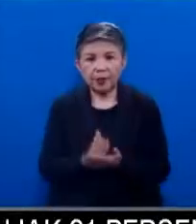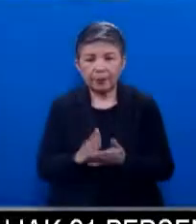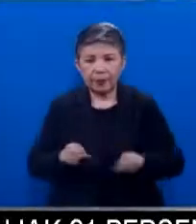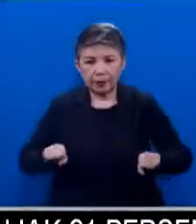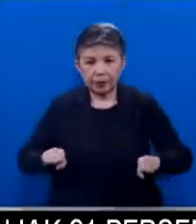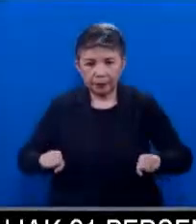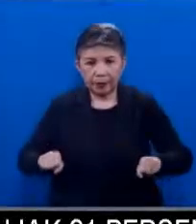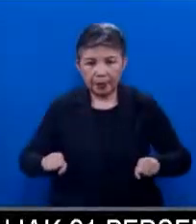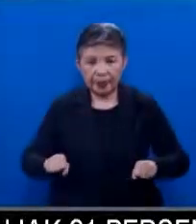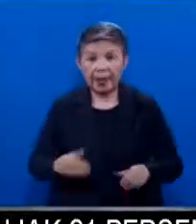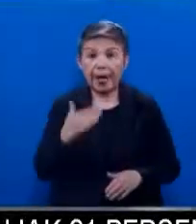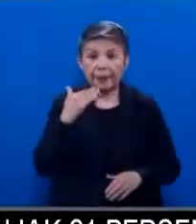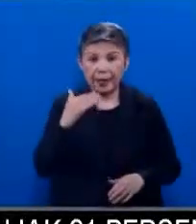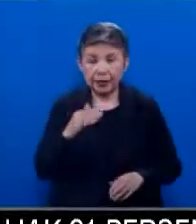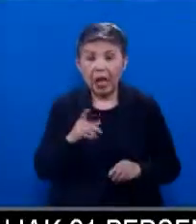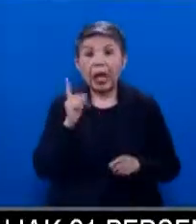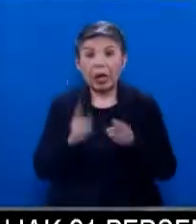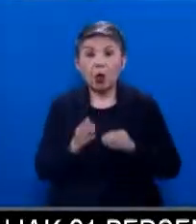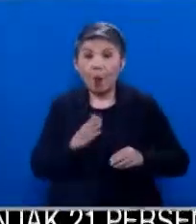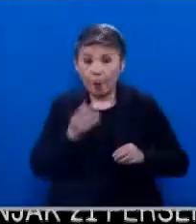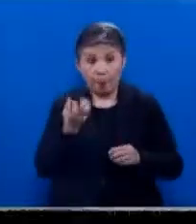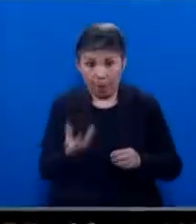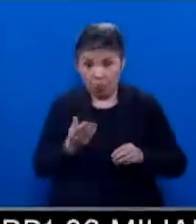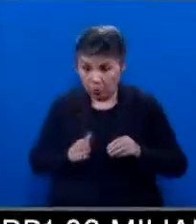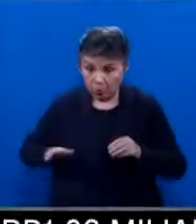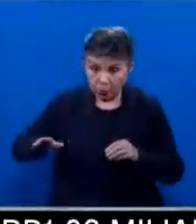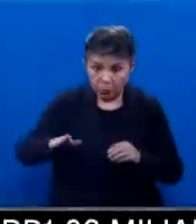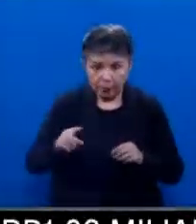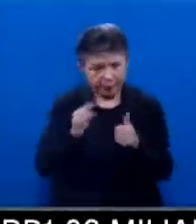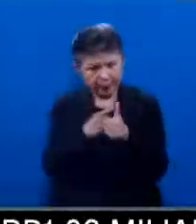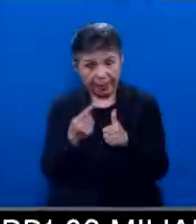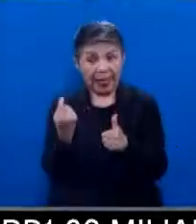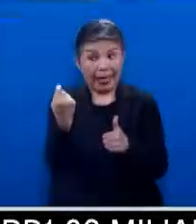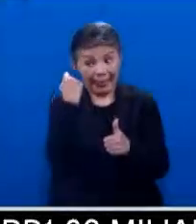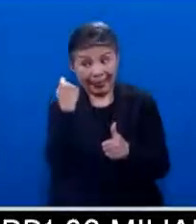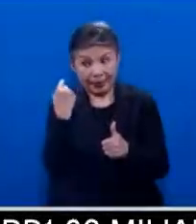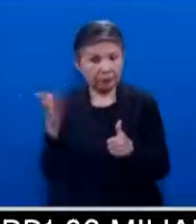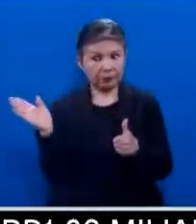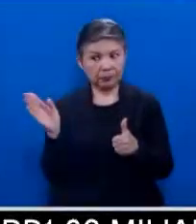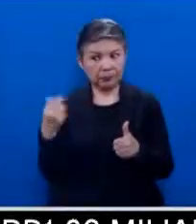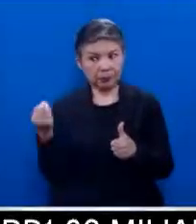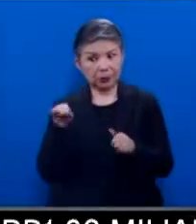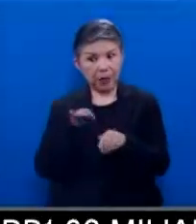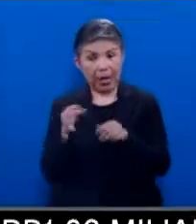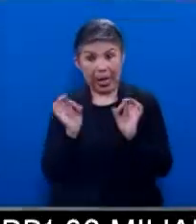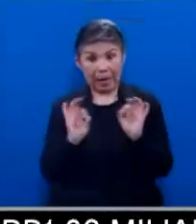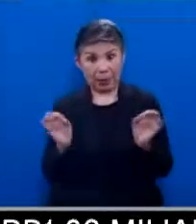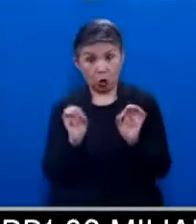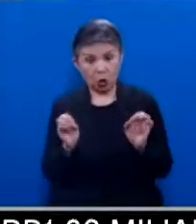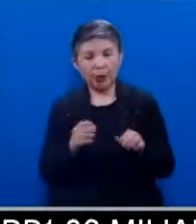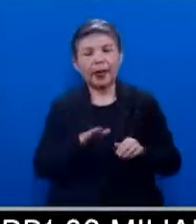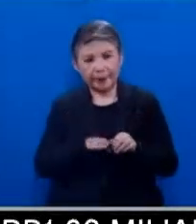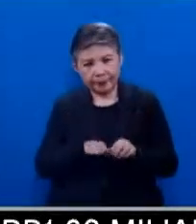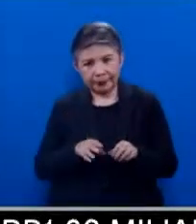Oke, tips yang aman mendahului, pertama lihat spion, cek belakang. Kalau di belakang aman, kemudian